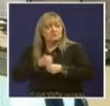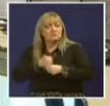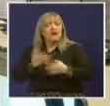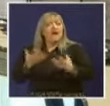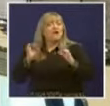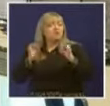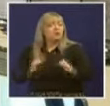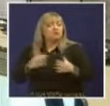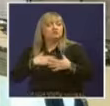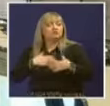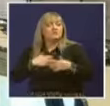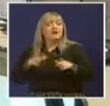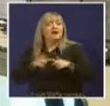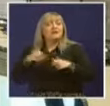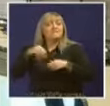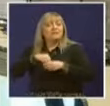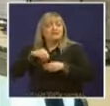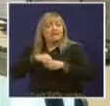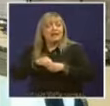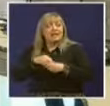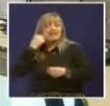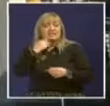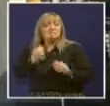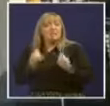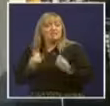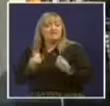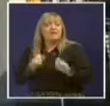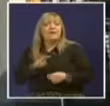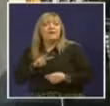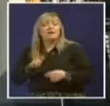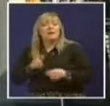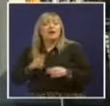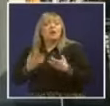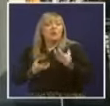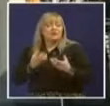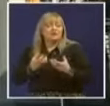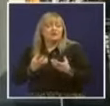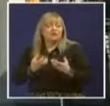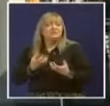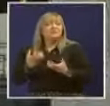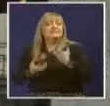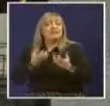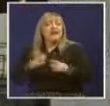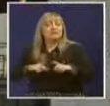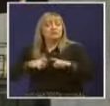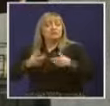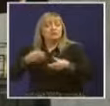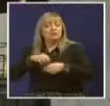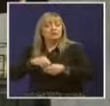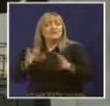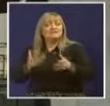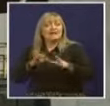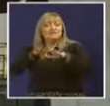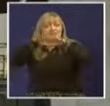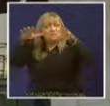сме сигурни, че използваме само алтернативно гориво. Изгарянето на отпадъците става в огромна пещ в херметически